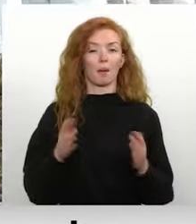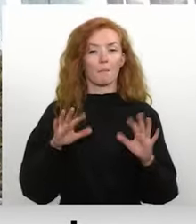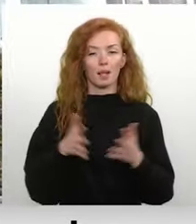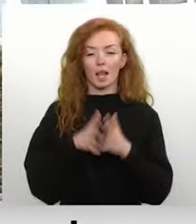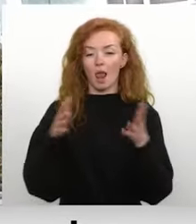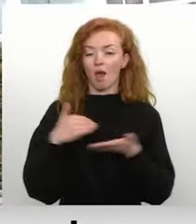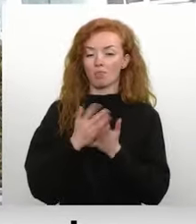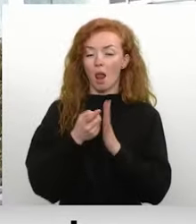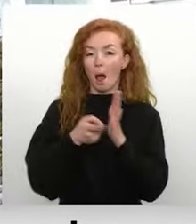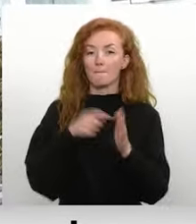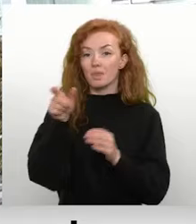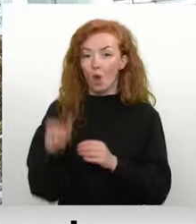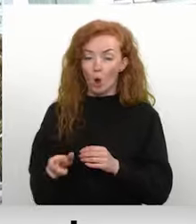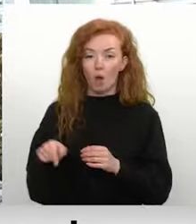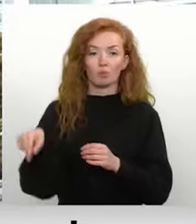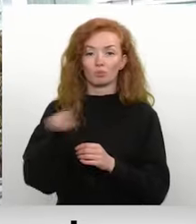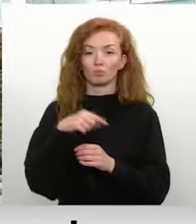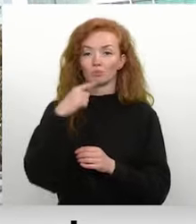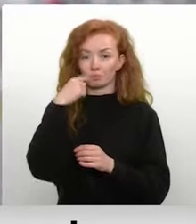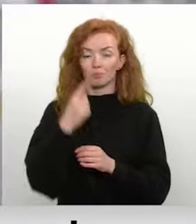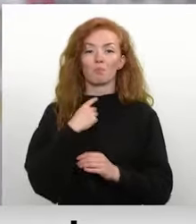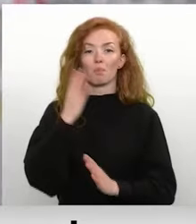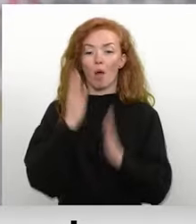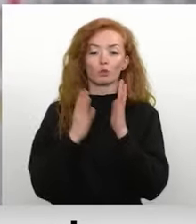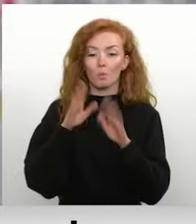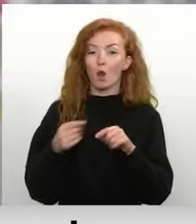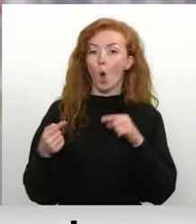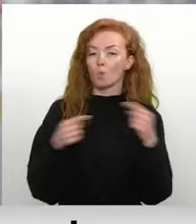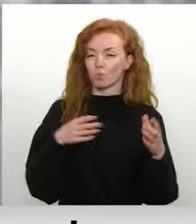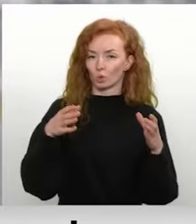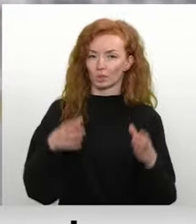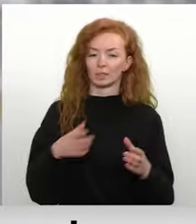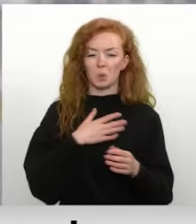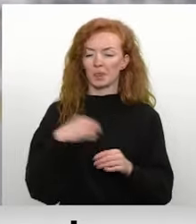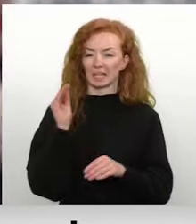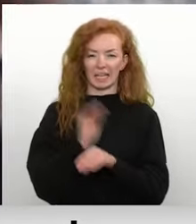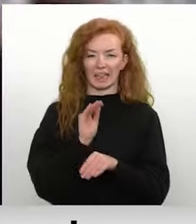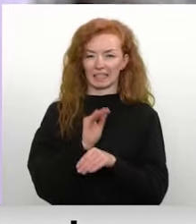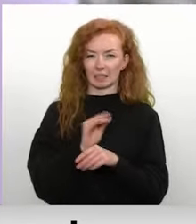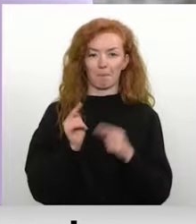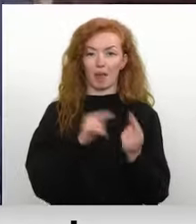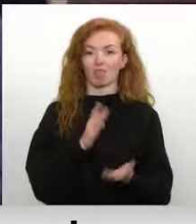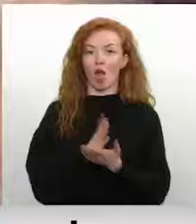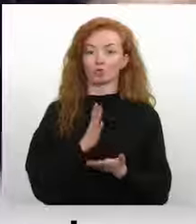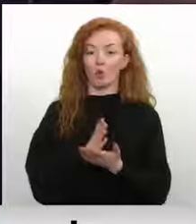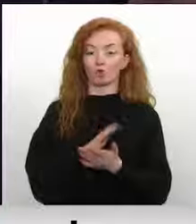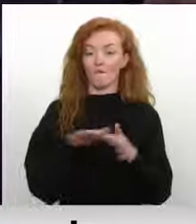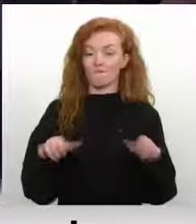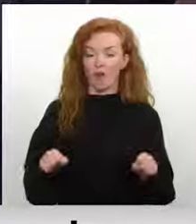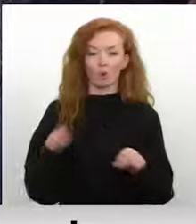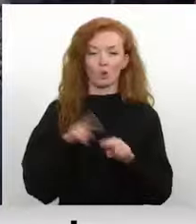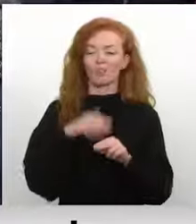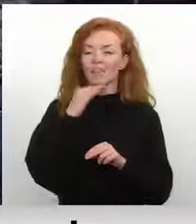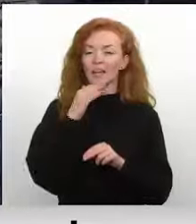mūsu aptaujāto šeit Varšavā atzīst, ka balso par opozīciju. Ir ļoti kritiski noskaņoti pret esošo varu un negrib